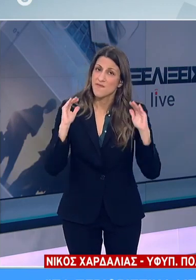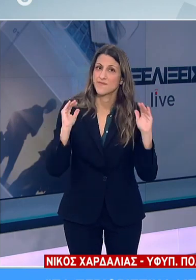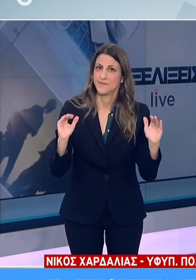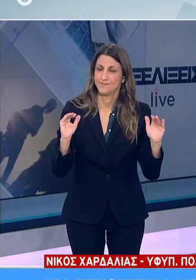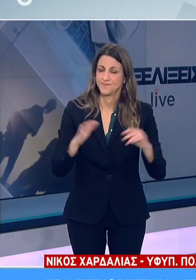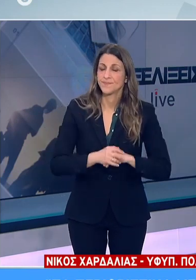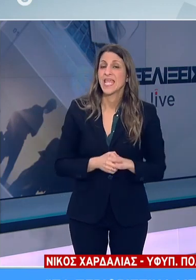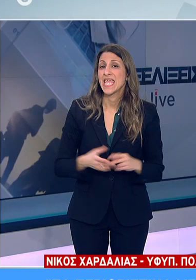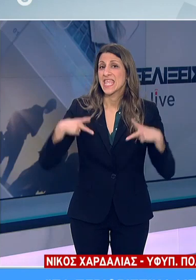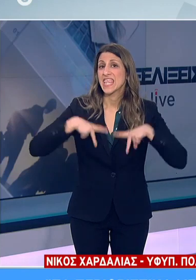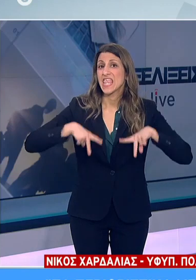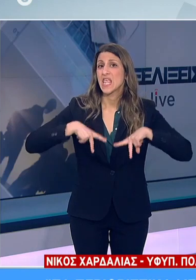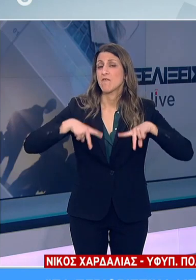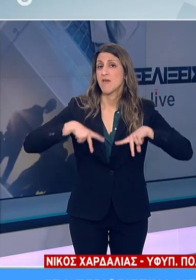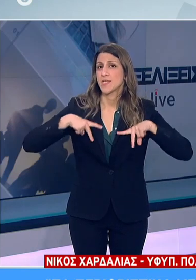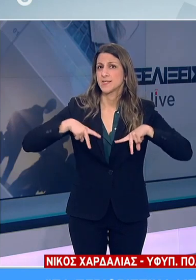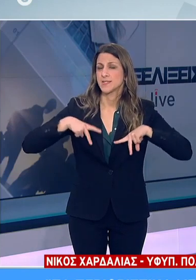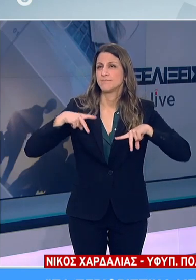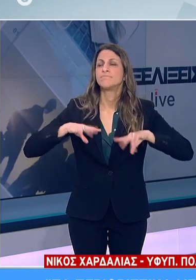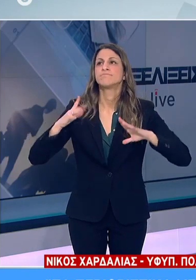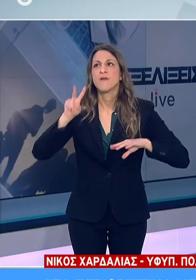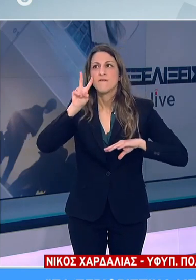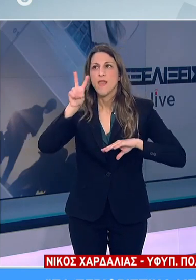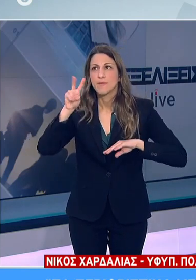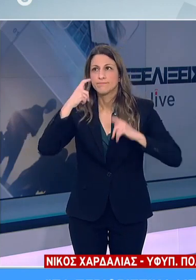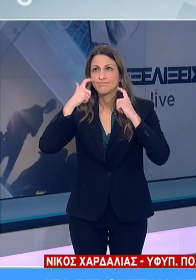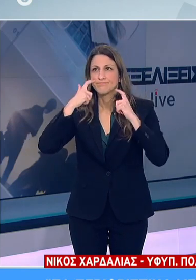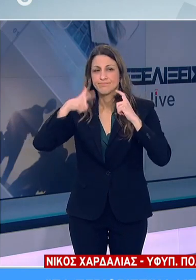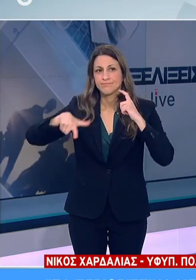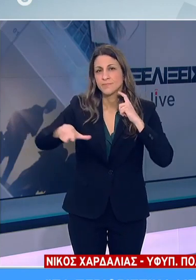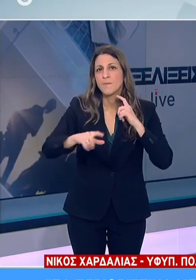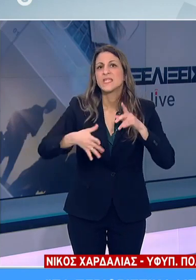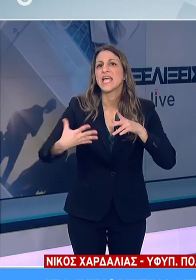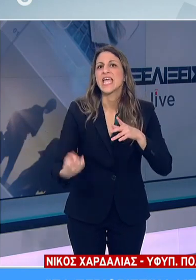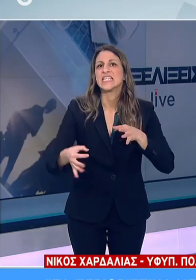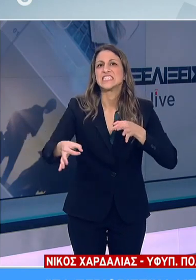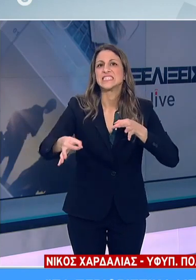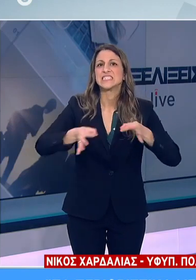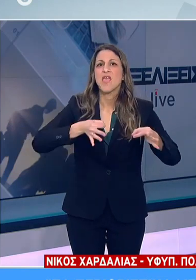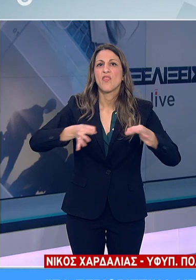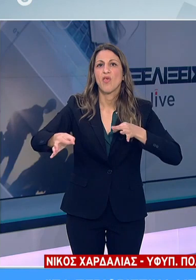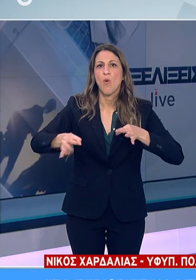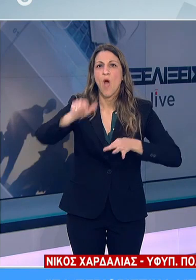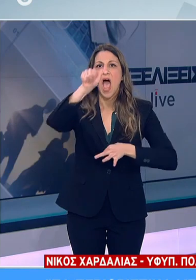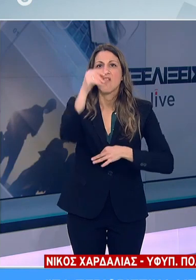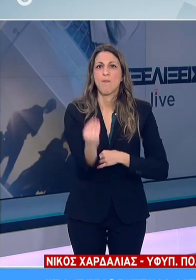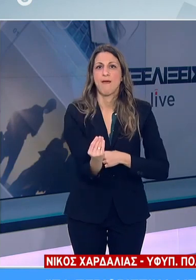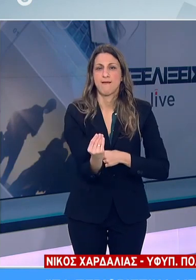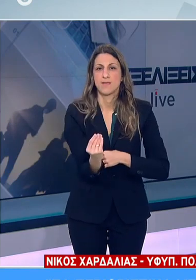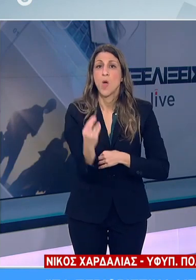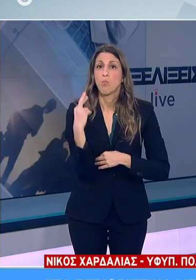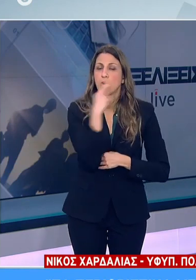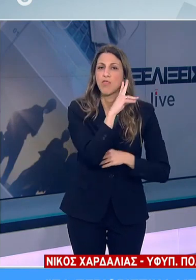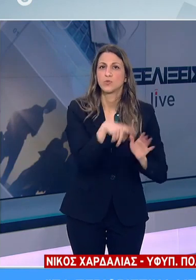κυβέρνηση μεθοδικά και λαμβάνοντας υπόψη όλα τα δεδομένα, επεξεργάζεται ολοκληρωμένο σχέδιο, το οποίο την ώρα που πρέπει θα παρουσιάσει ο